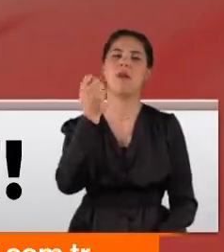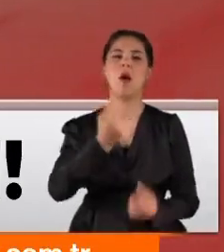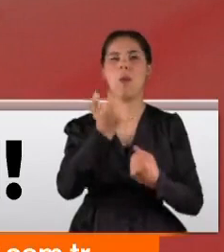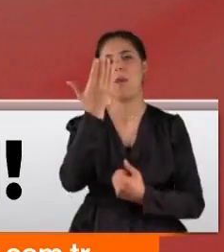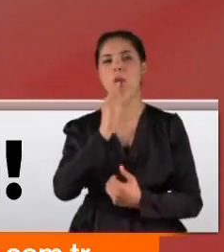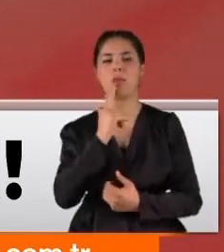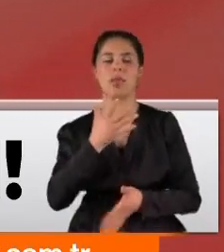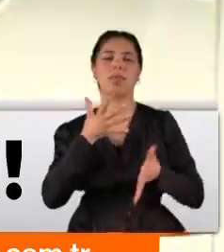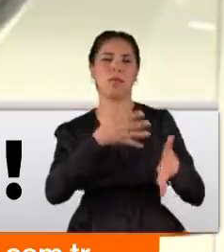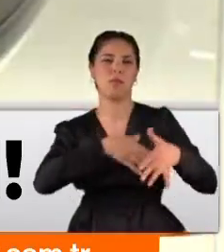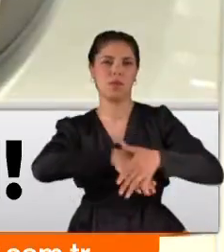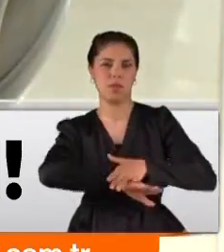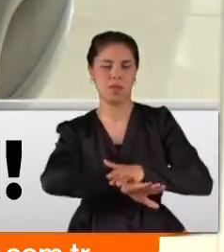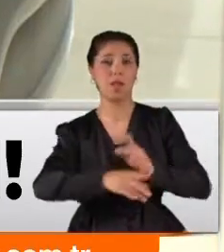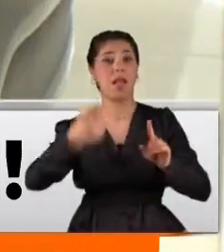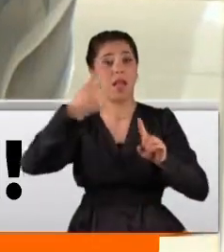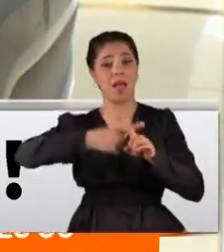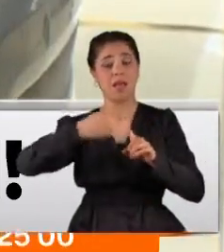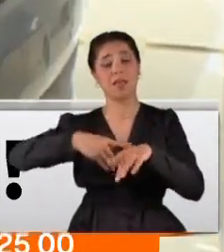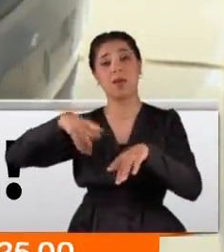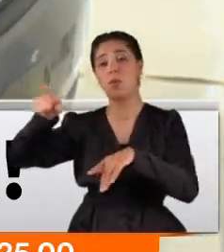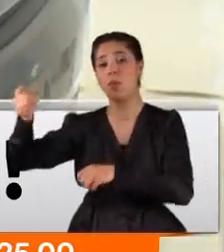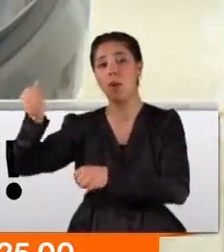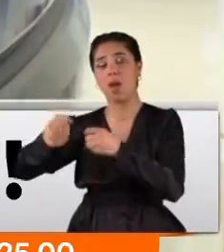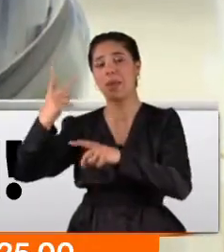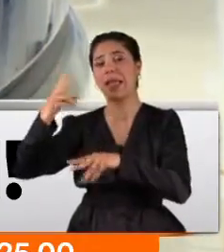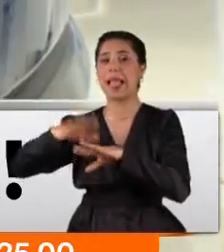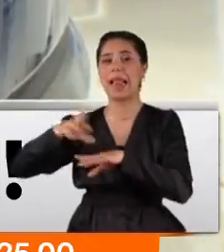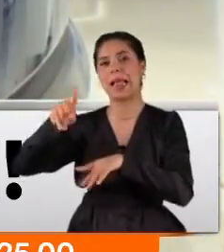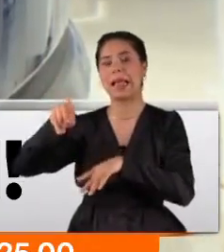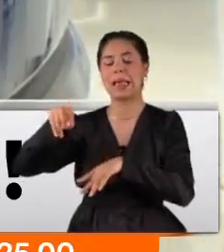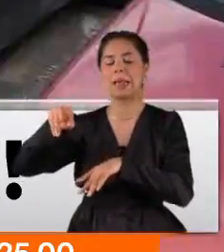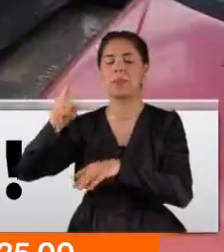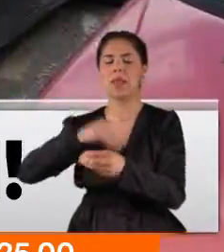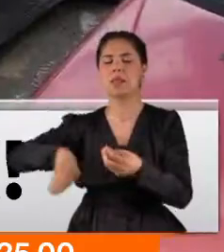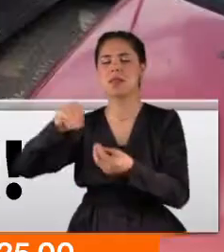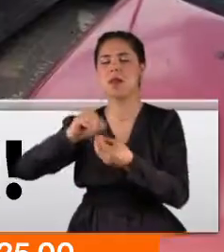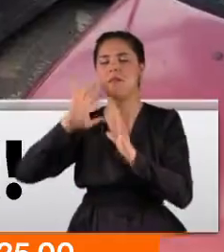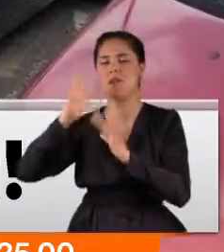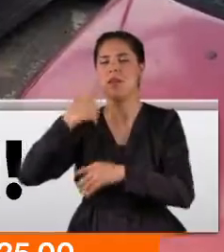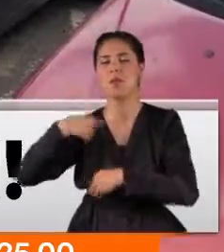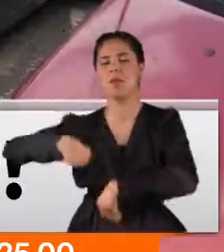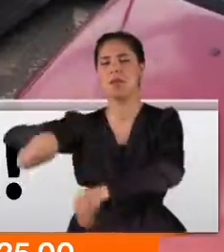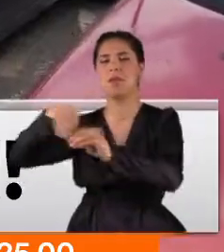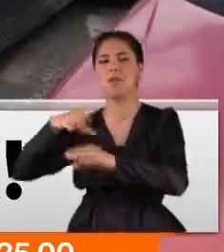aylarca stok yaptılar. Yetmedi, ellerinde tuttukları araçları ikinci el gibi gösterip fahiş fiyatlarla sattılar.